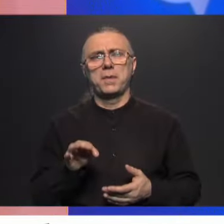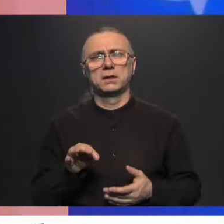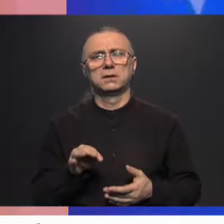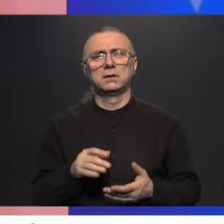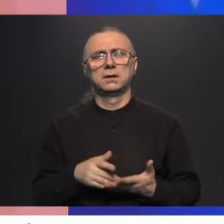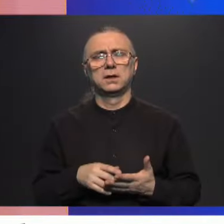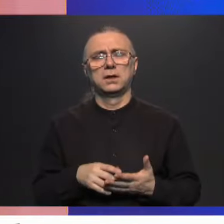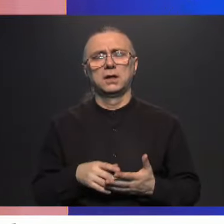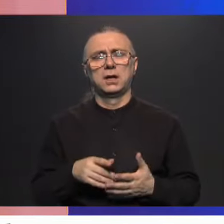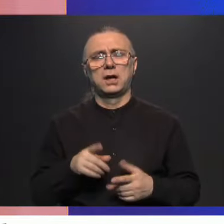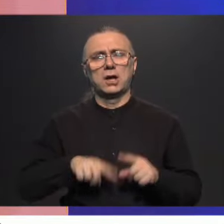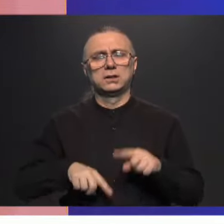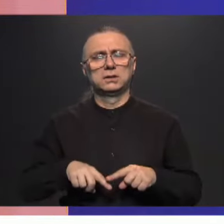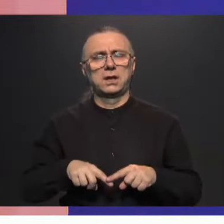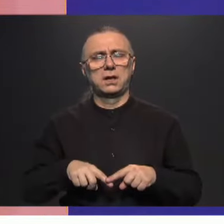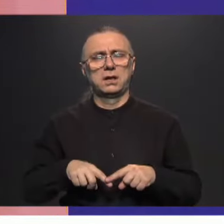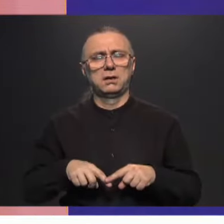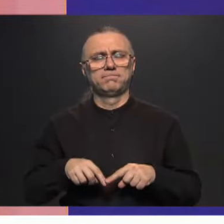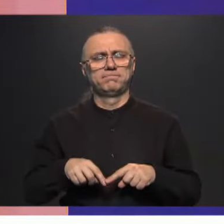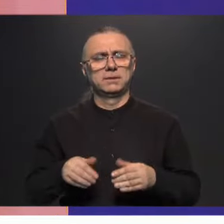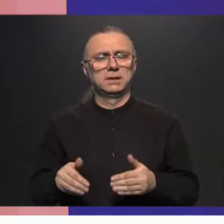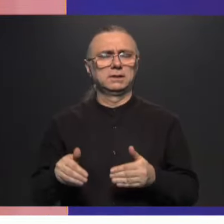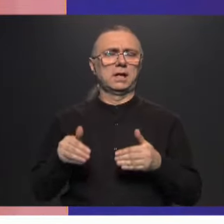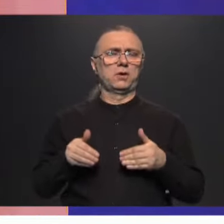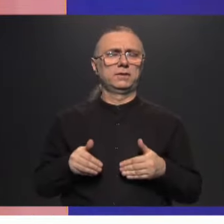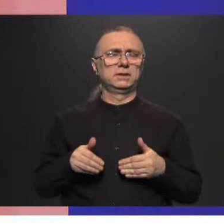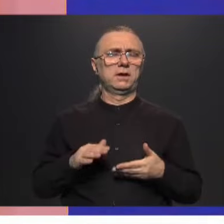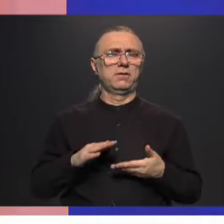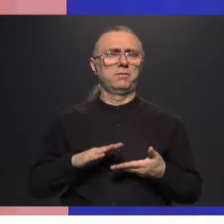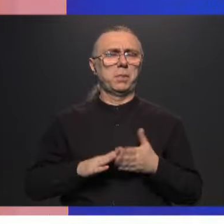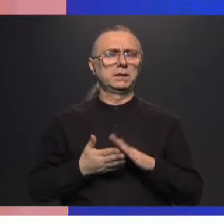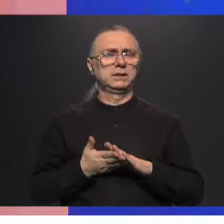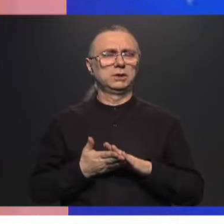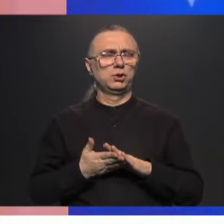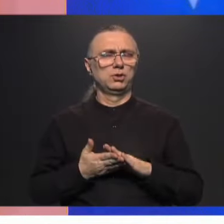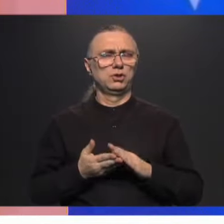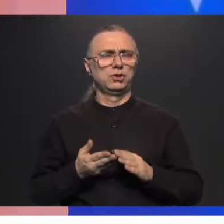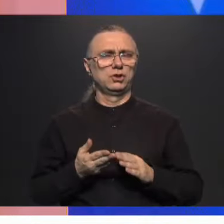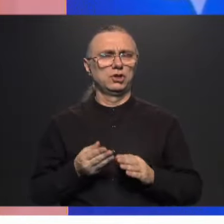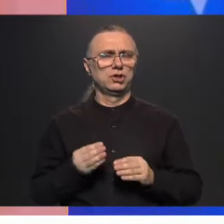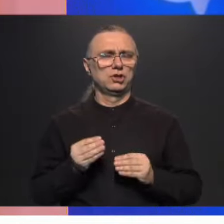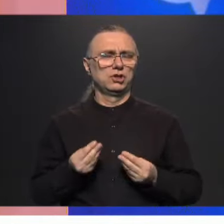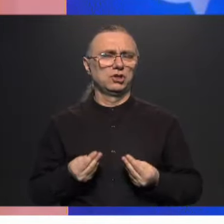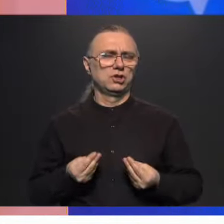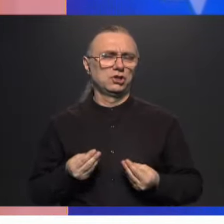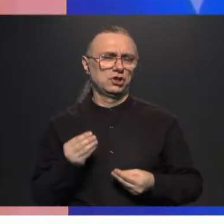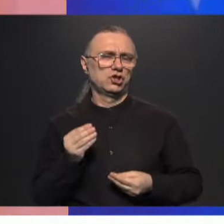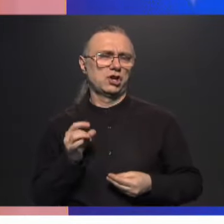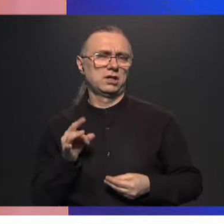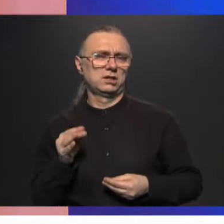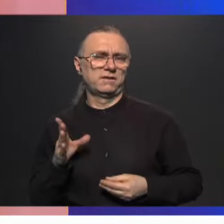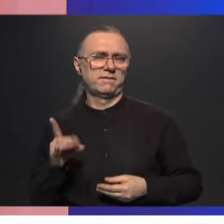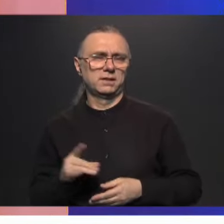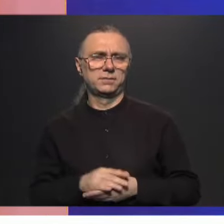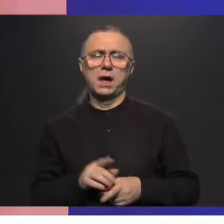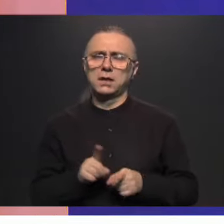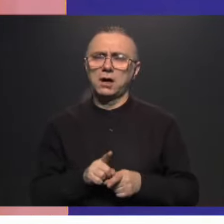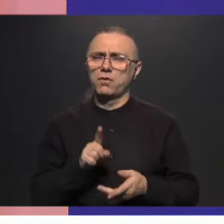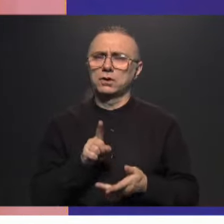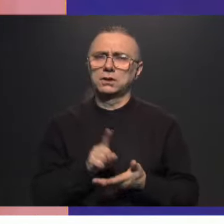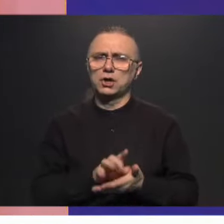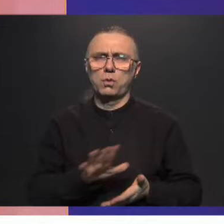в позицию жертвы. А быть такого не должно никогда. Родитель, мать и отец до конца, как и